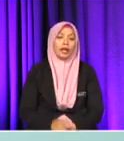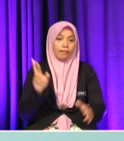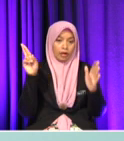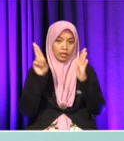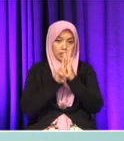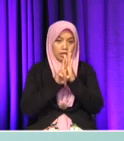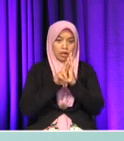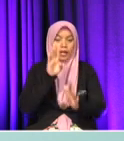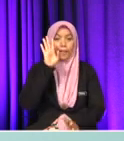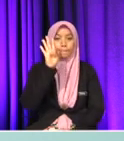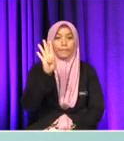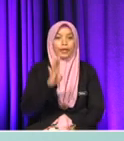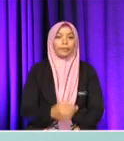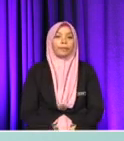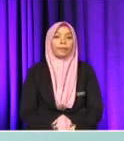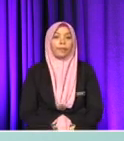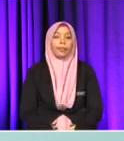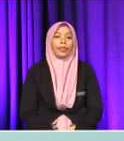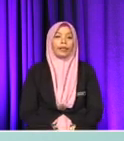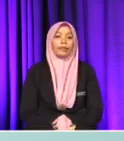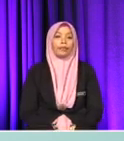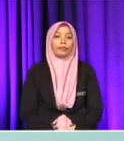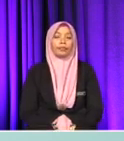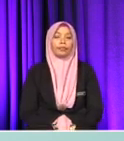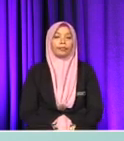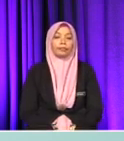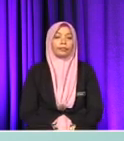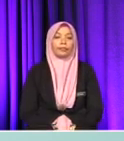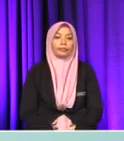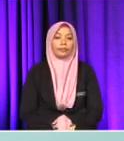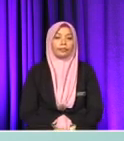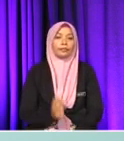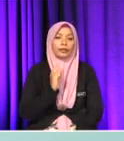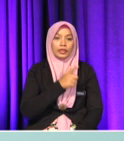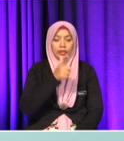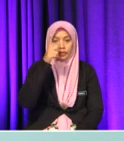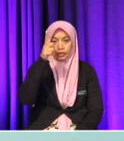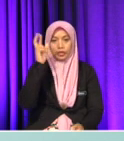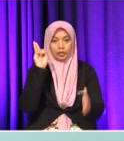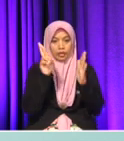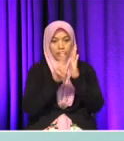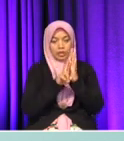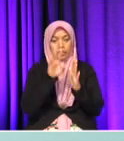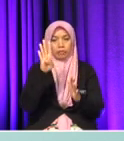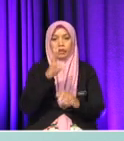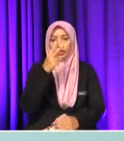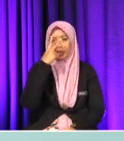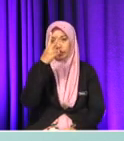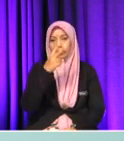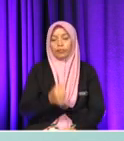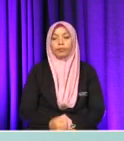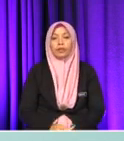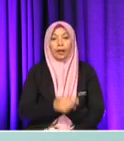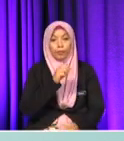pintar pakai penerbitan Anda ya Oke kita lihat perhatikan kemudian lihat